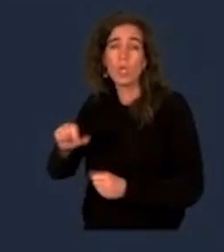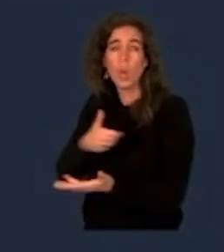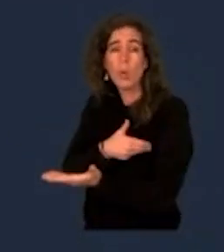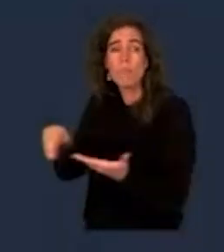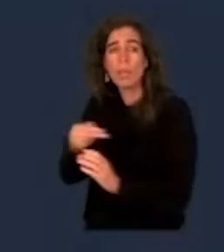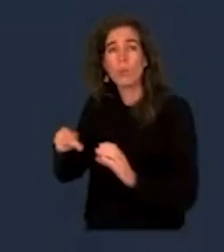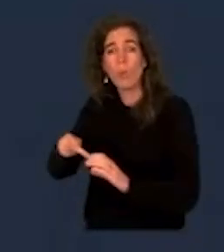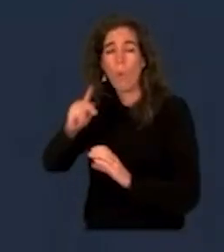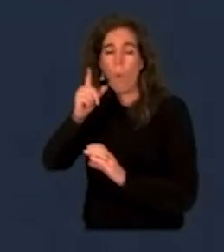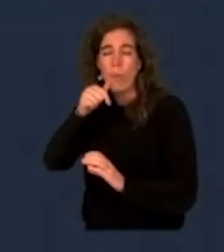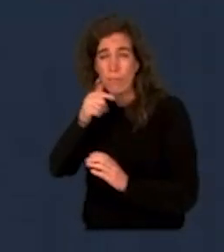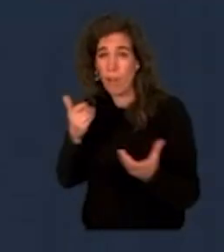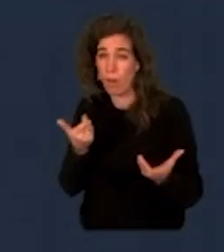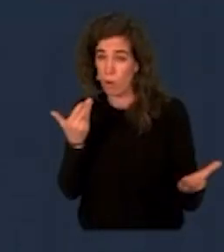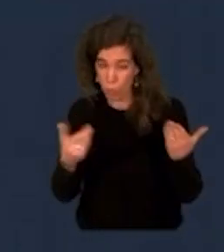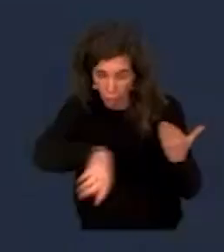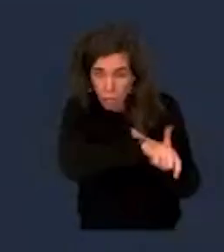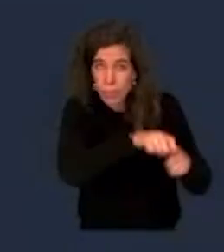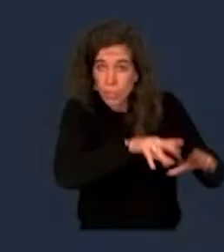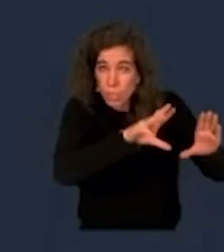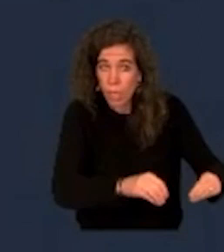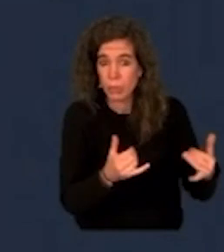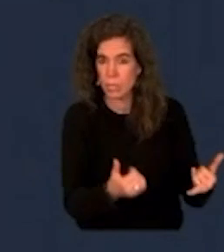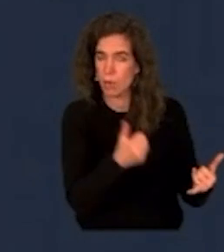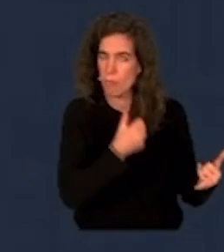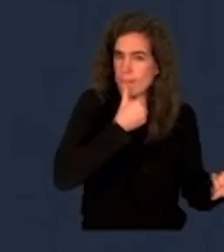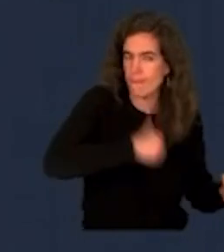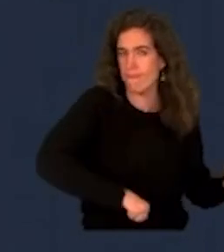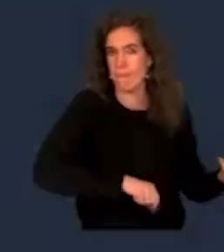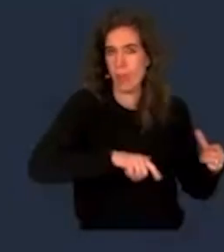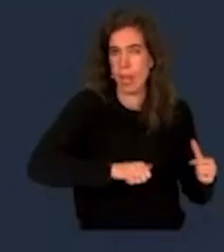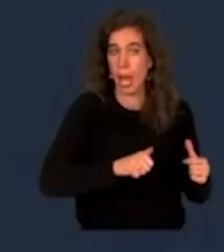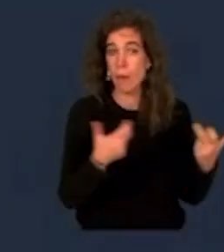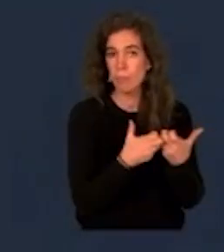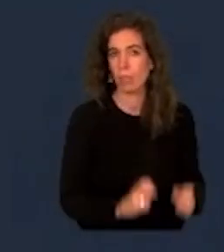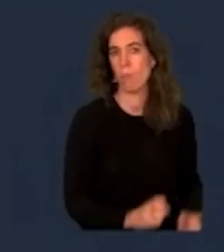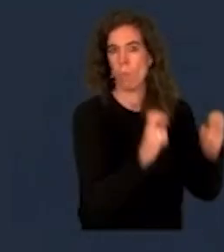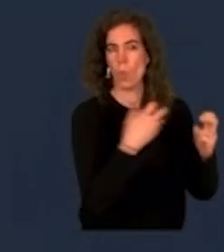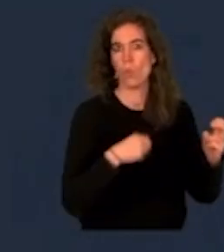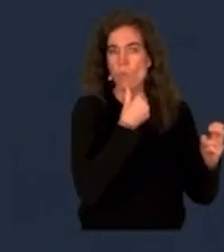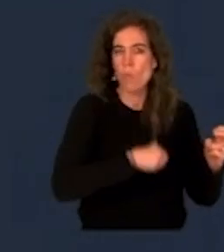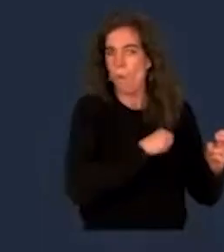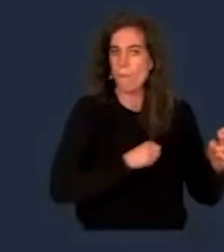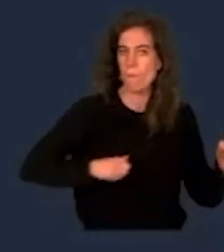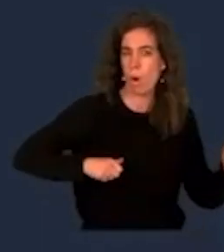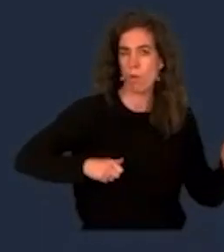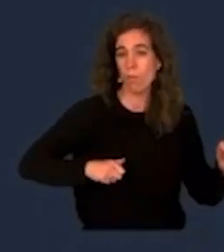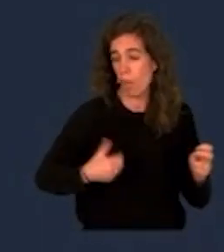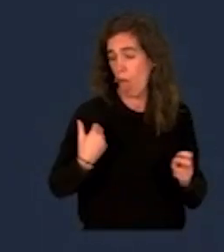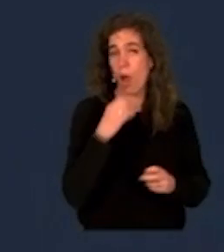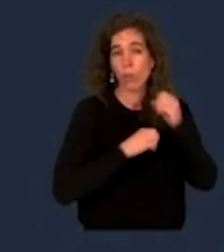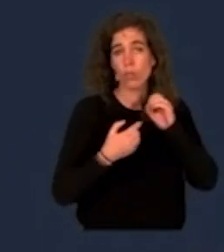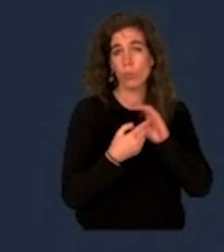région ont consenti des efforts bien plus importants avec la hausse de l'inflation en octobre 2022 les prix à la consommation ont augmenté de